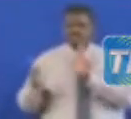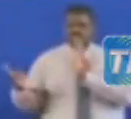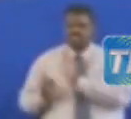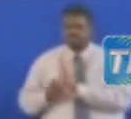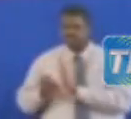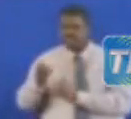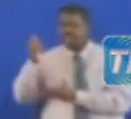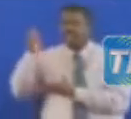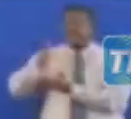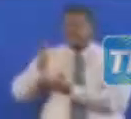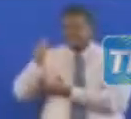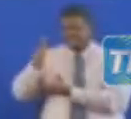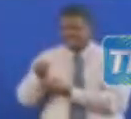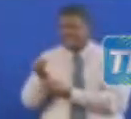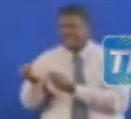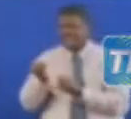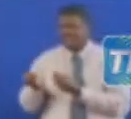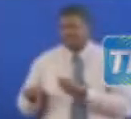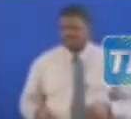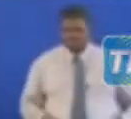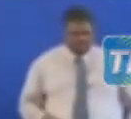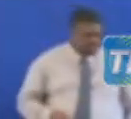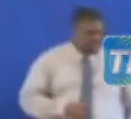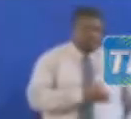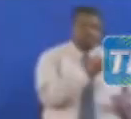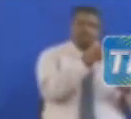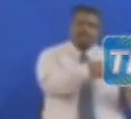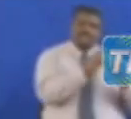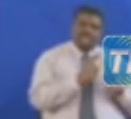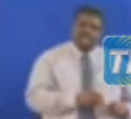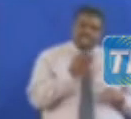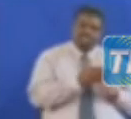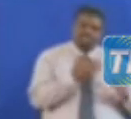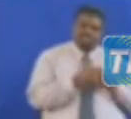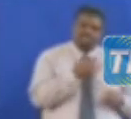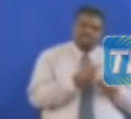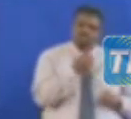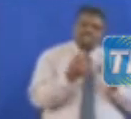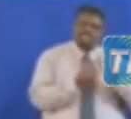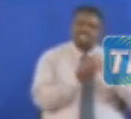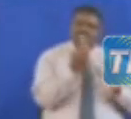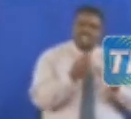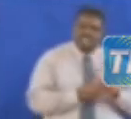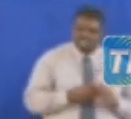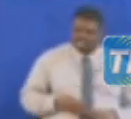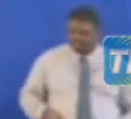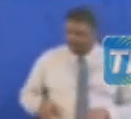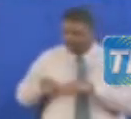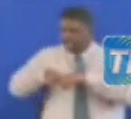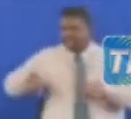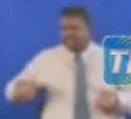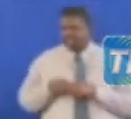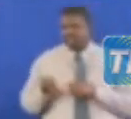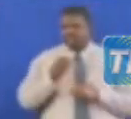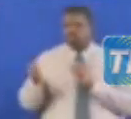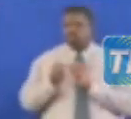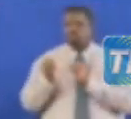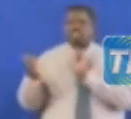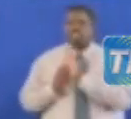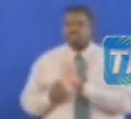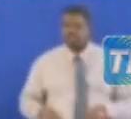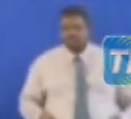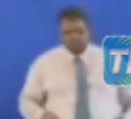8,649.97 kwa kiwango cha changarawe, ujenzi wa madaraja 168, ujenzi wa makalvat